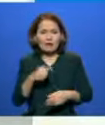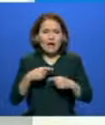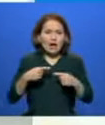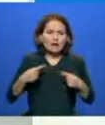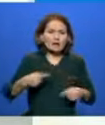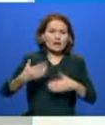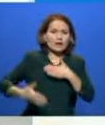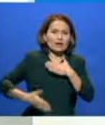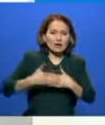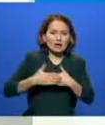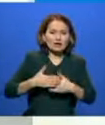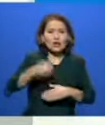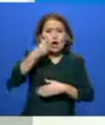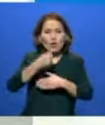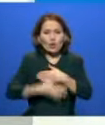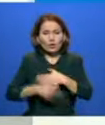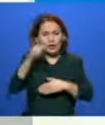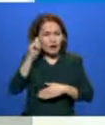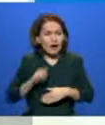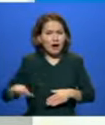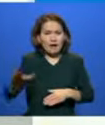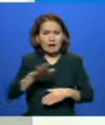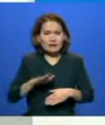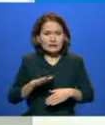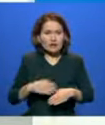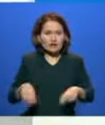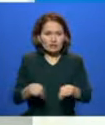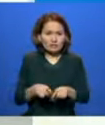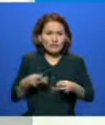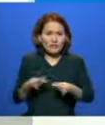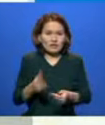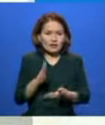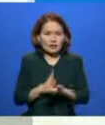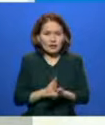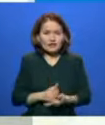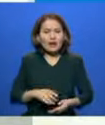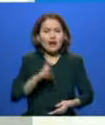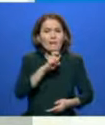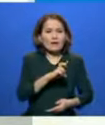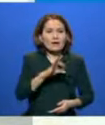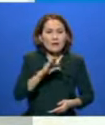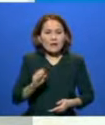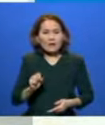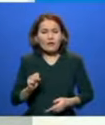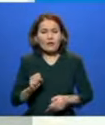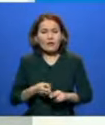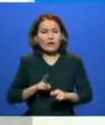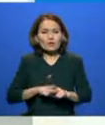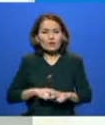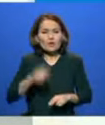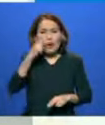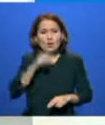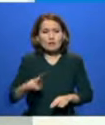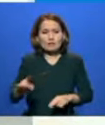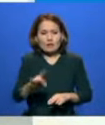Азия өңіріне де ықпал етіп жатқанына тоқталды. Барак Обама өз кезегінде Украинадағы жағдайды дипломатиялық жолмен шешу